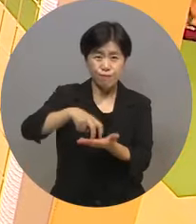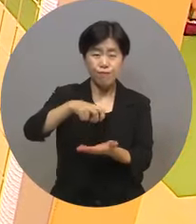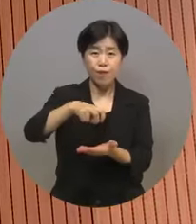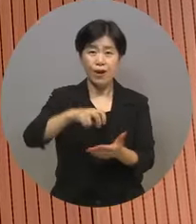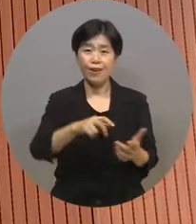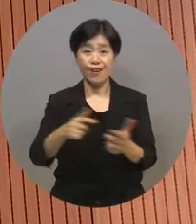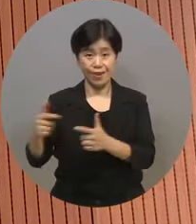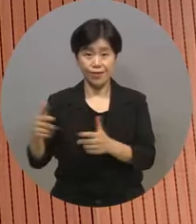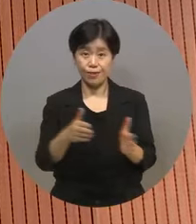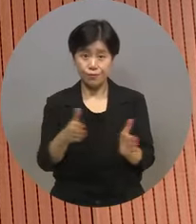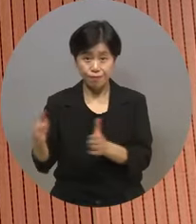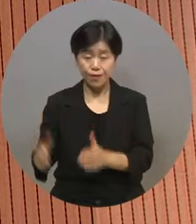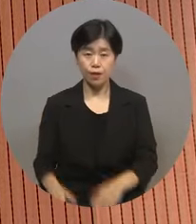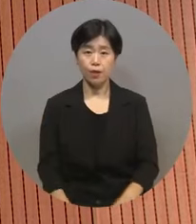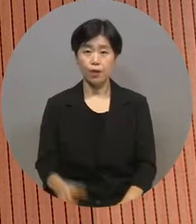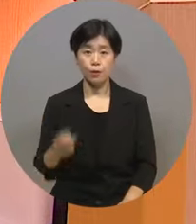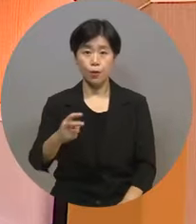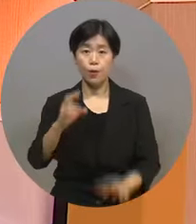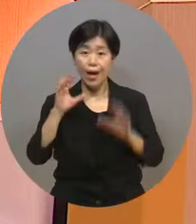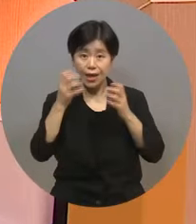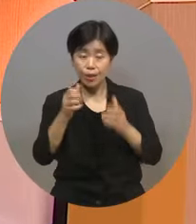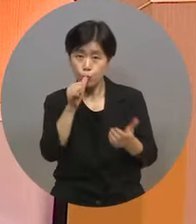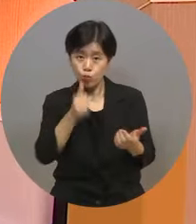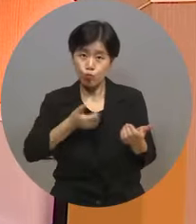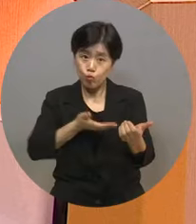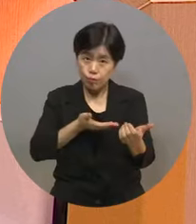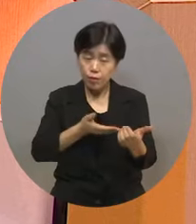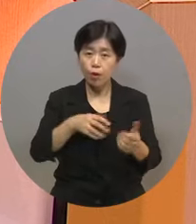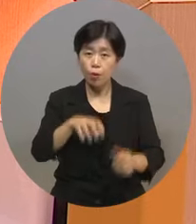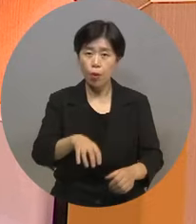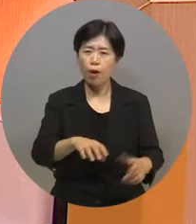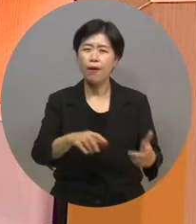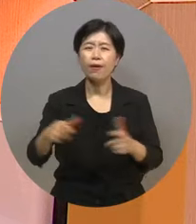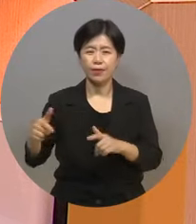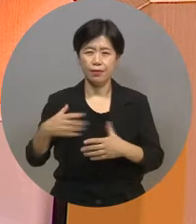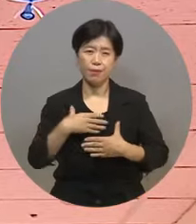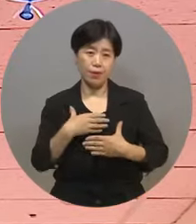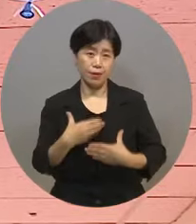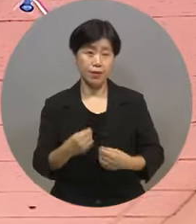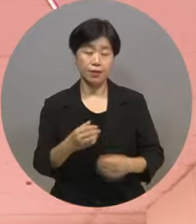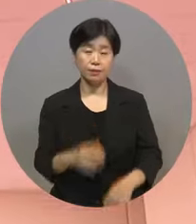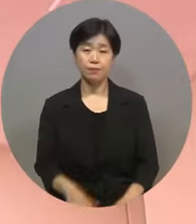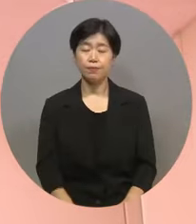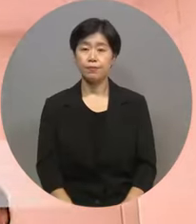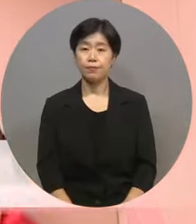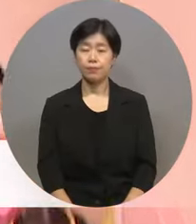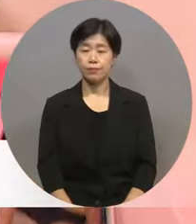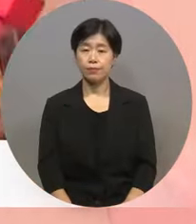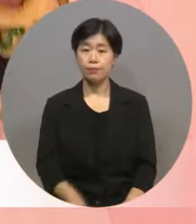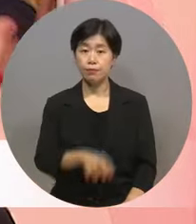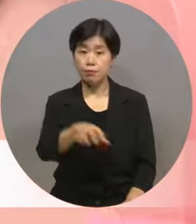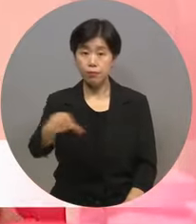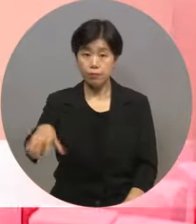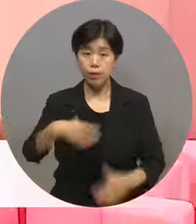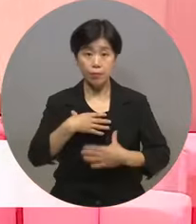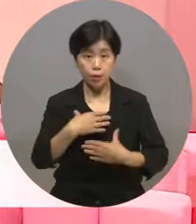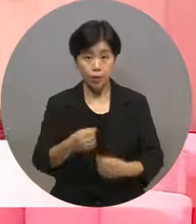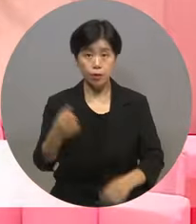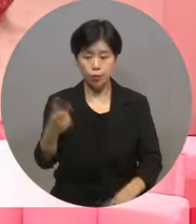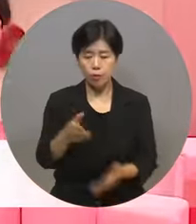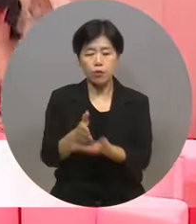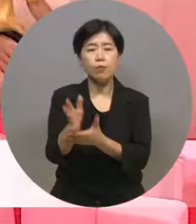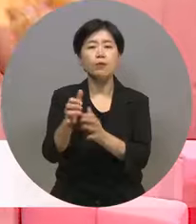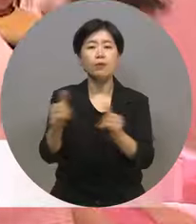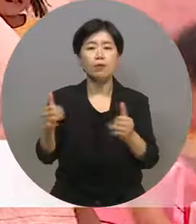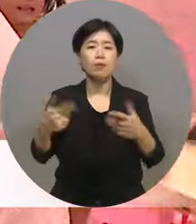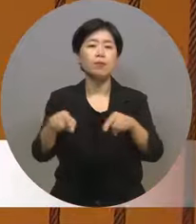비해서 수유실과 가족 화장실을 성해 편성을 높습니다 시설 편의성과 함께 전문성도